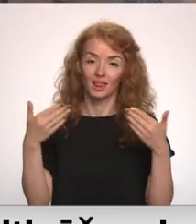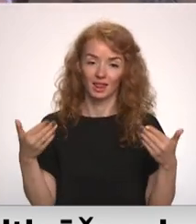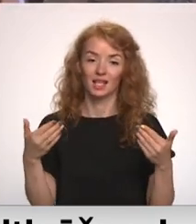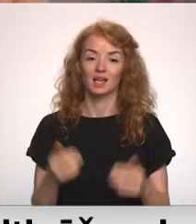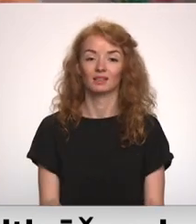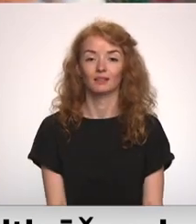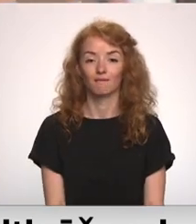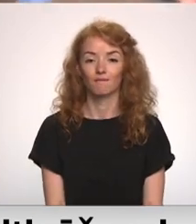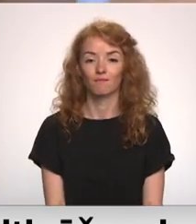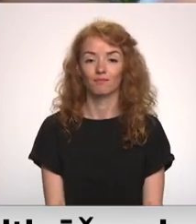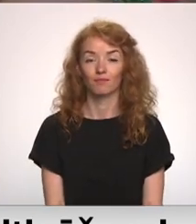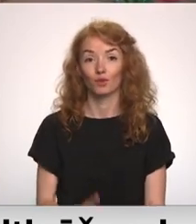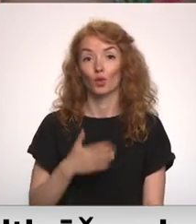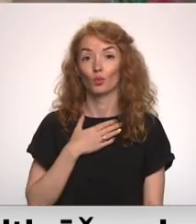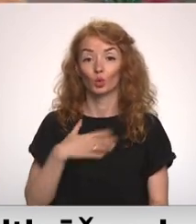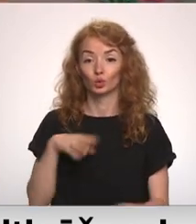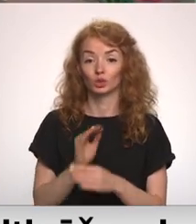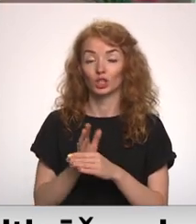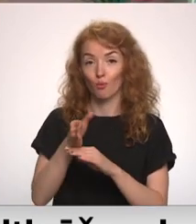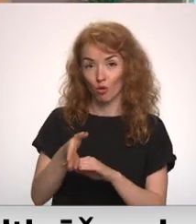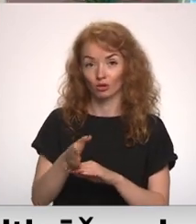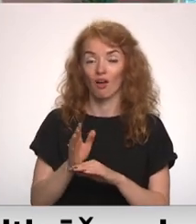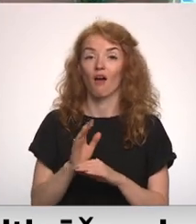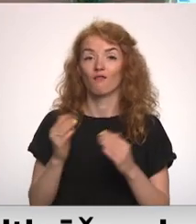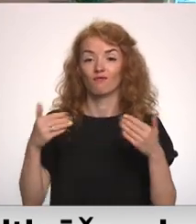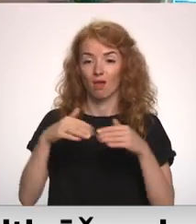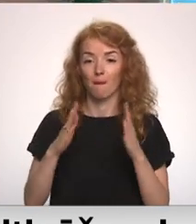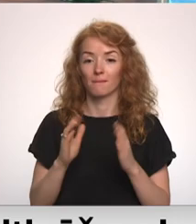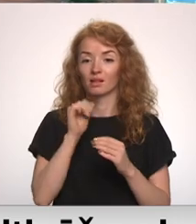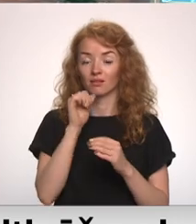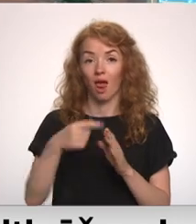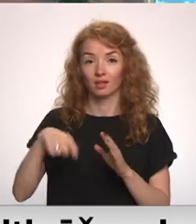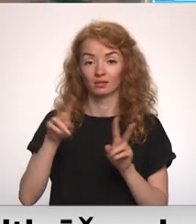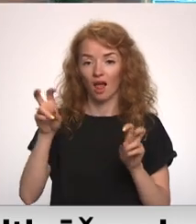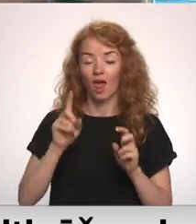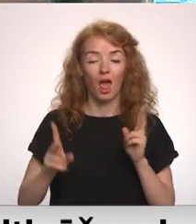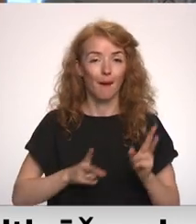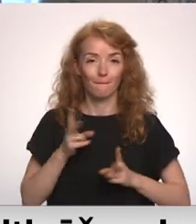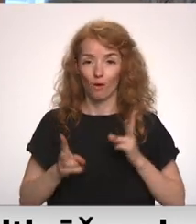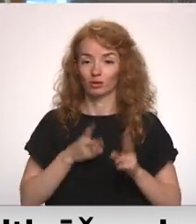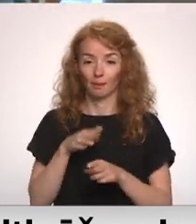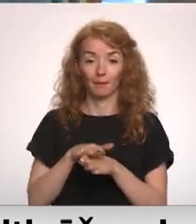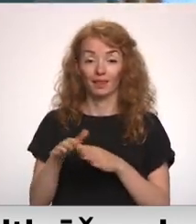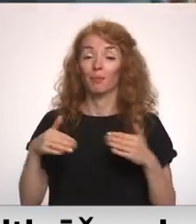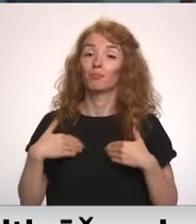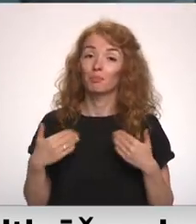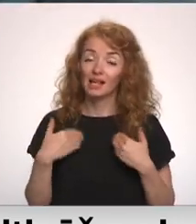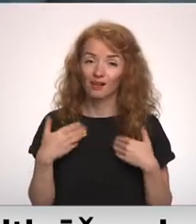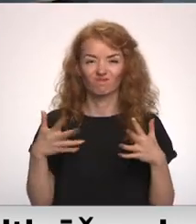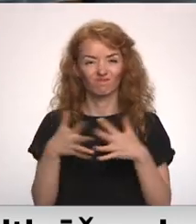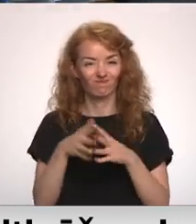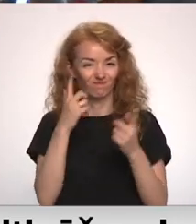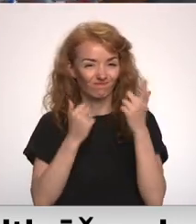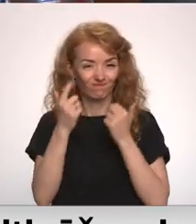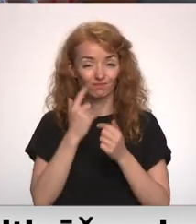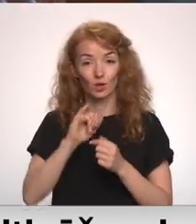Paldies! Mūsu ciemošanās viesunamā Zaļā sala Rēzeknes novadā ir emociju pārpildīta. Prieks mies ar asarām, jo